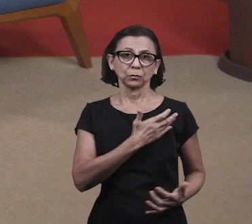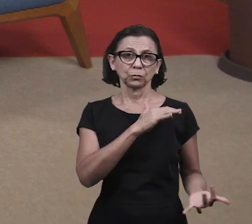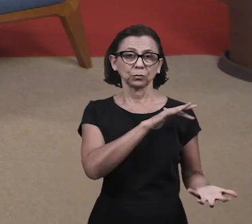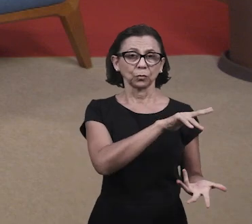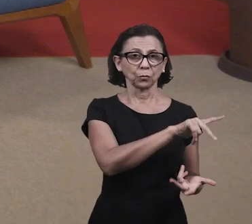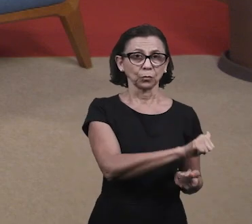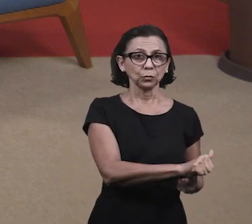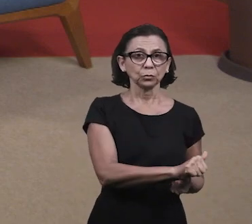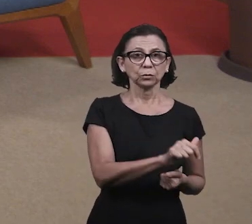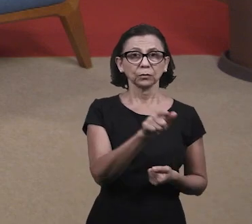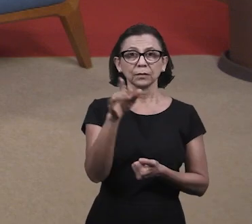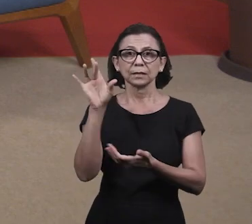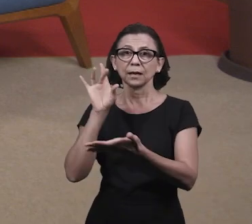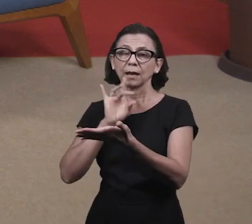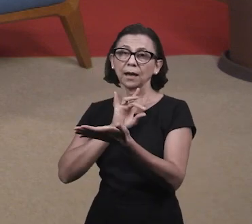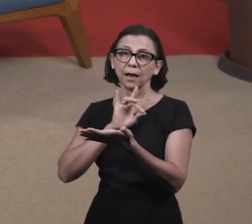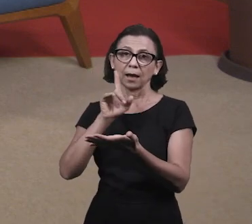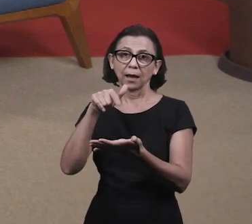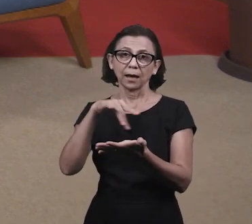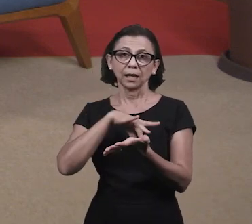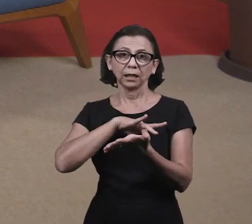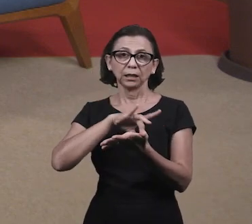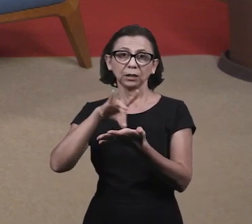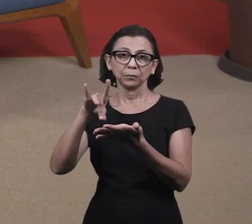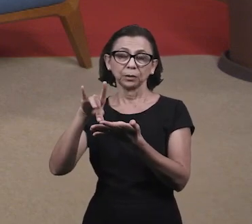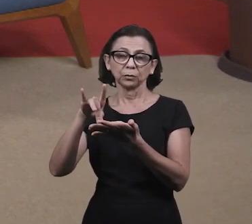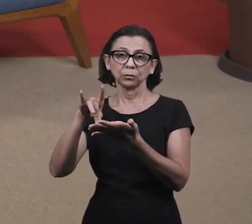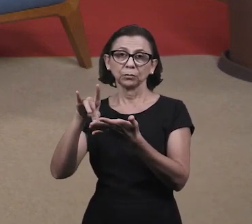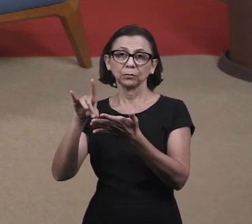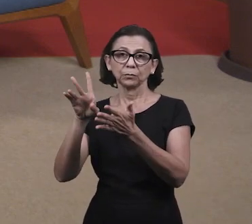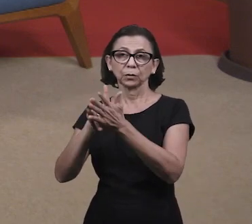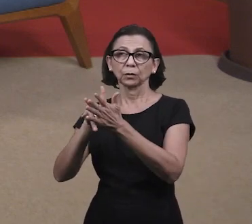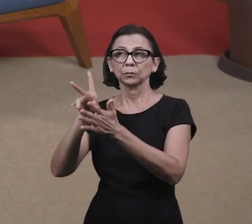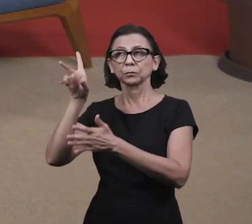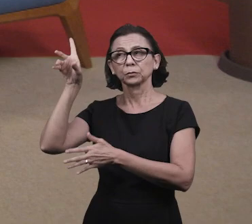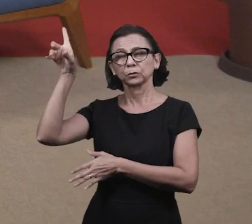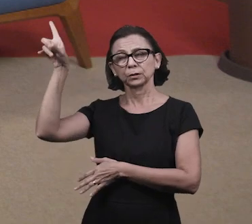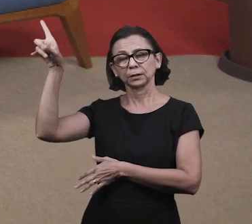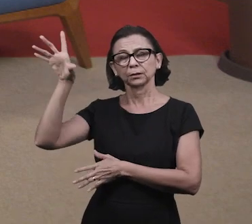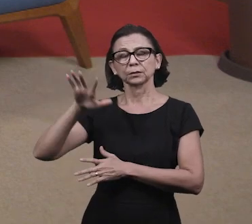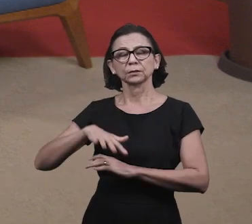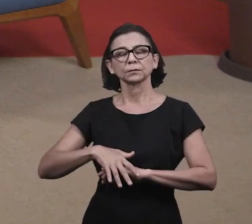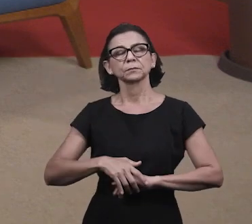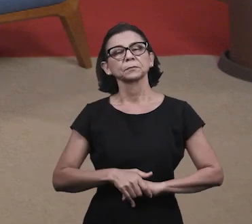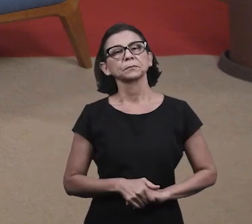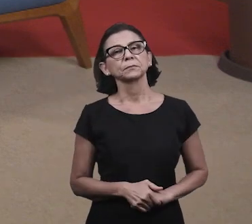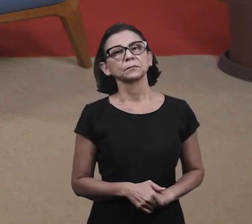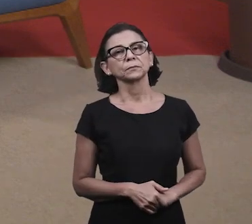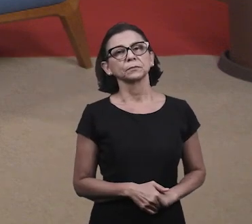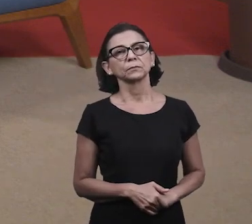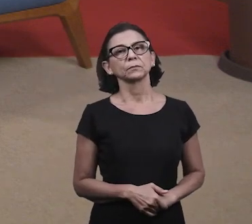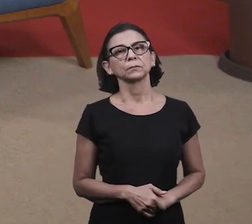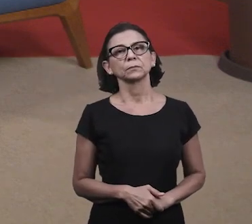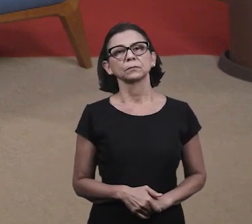Dieu. La parole dit que où votre trésor sera, là sera votre cœur.